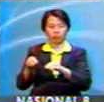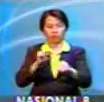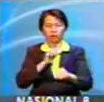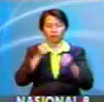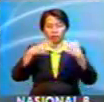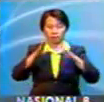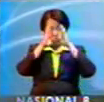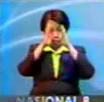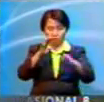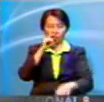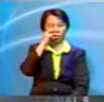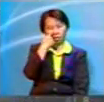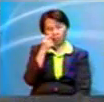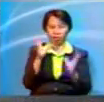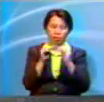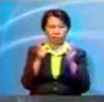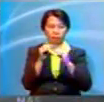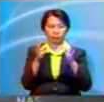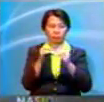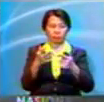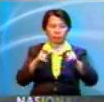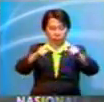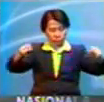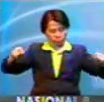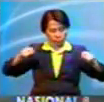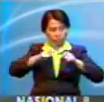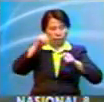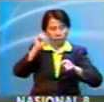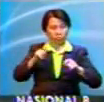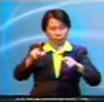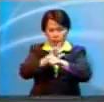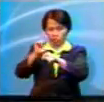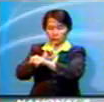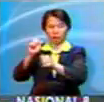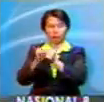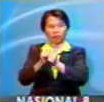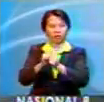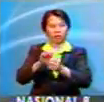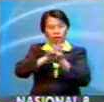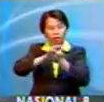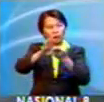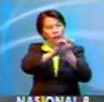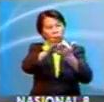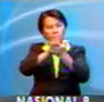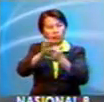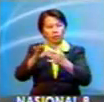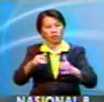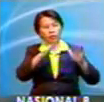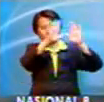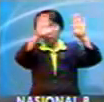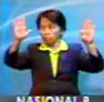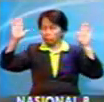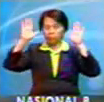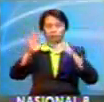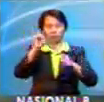hilang fokus serta bosan ketika mesyuarat diadakan, ruang perkenaan wajar dilengkapi dengan kemasan mahupun panel dinding